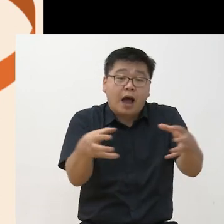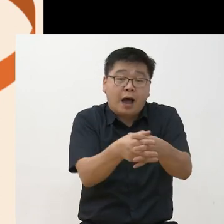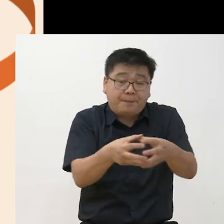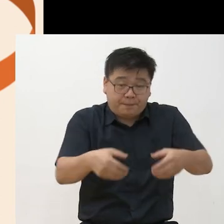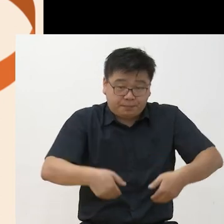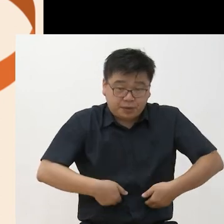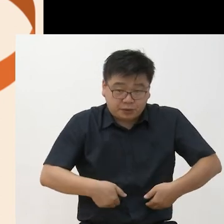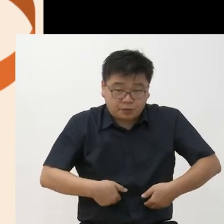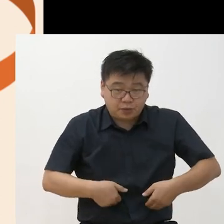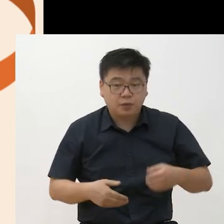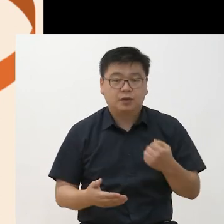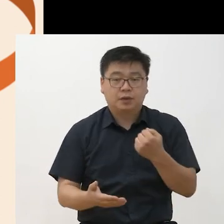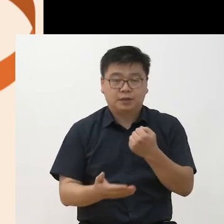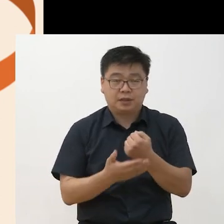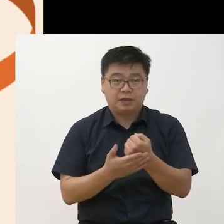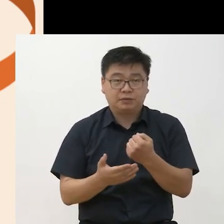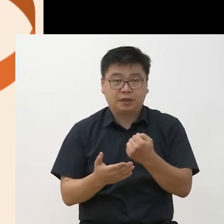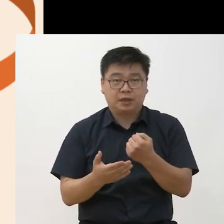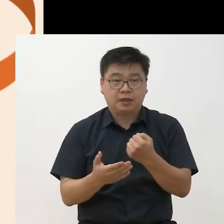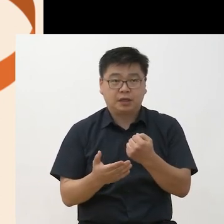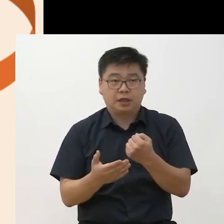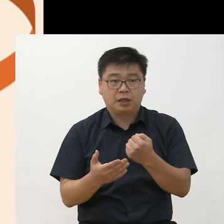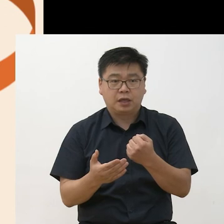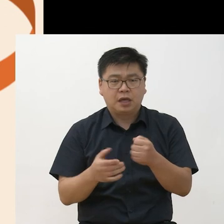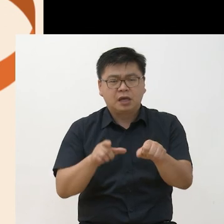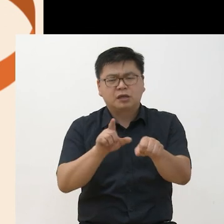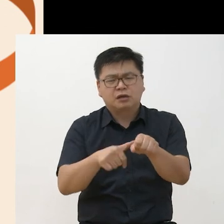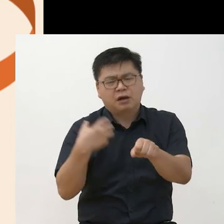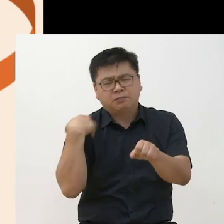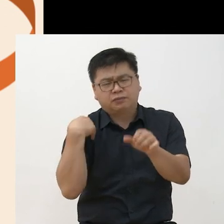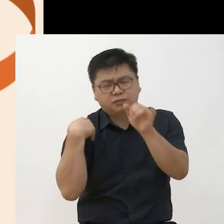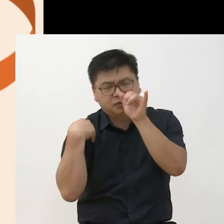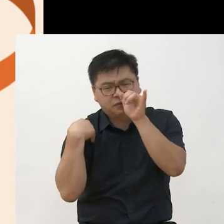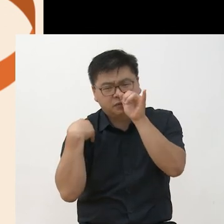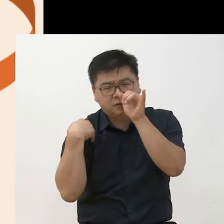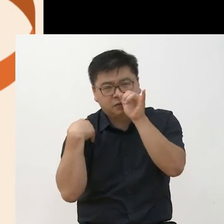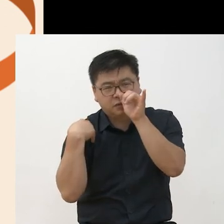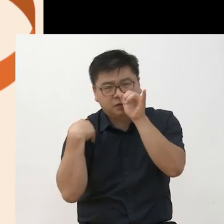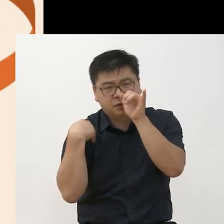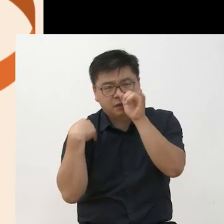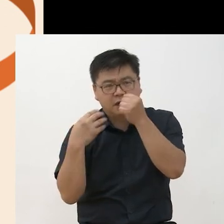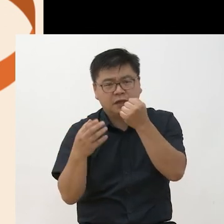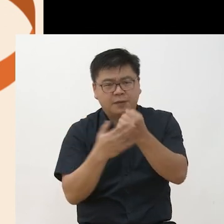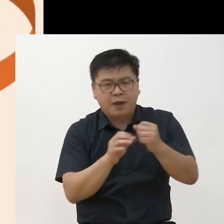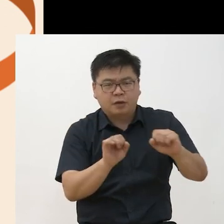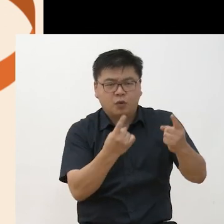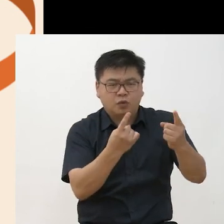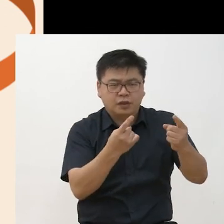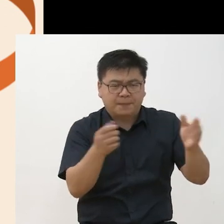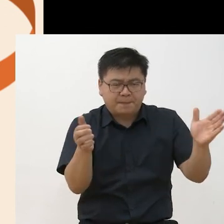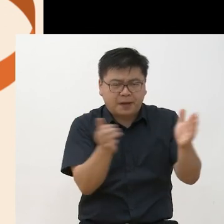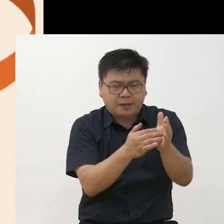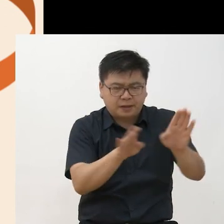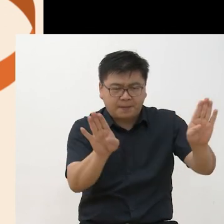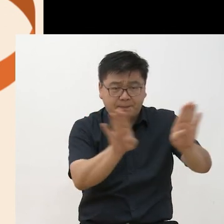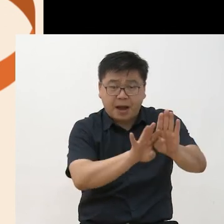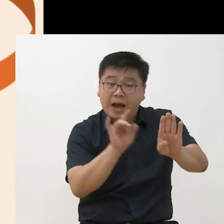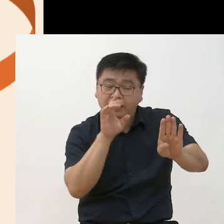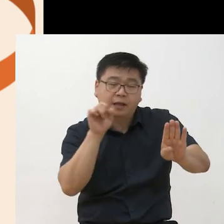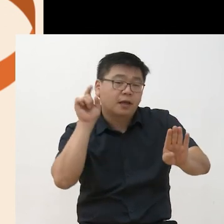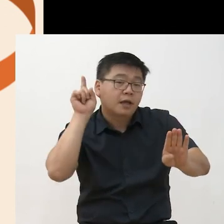때문에 용량 부담이 있습니다. 그래서 같은 날 마감하기보다는